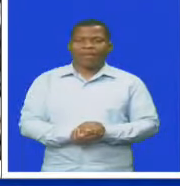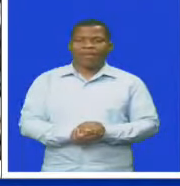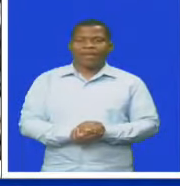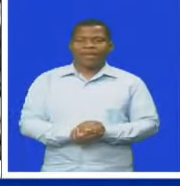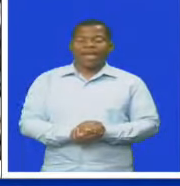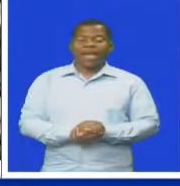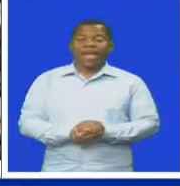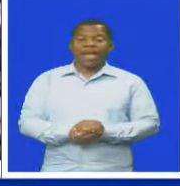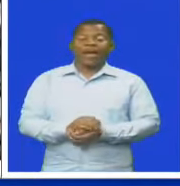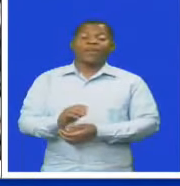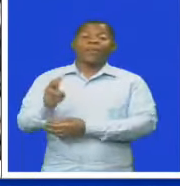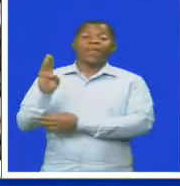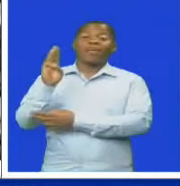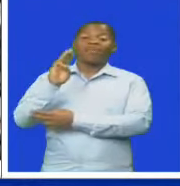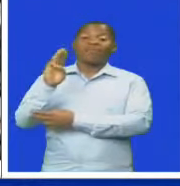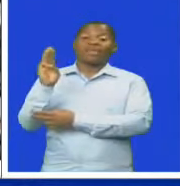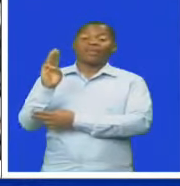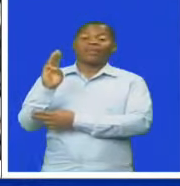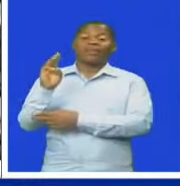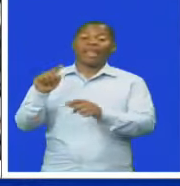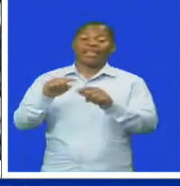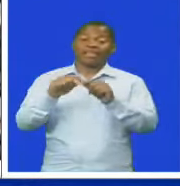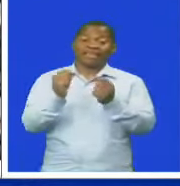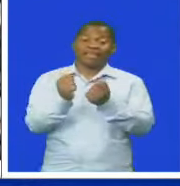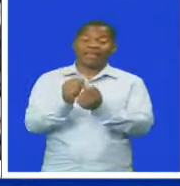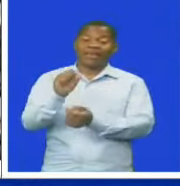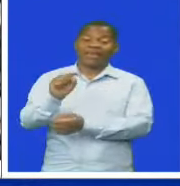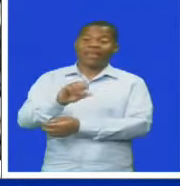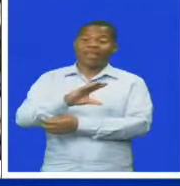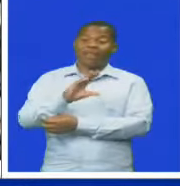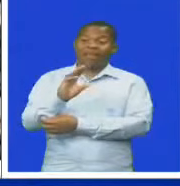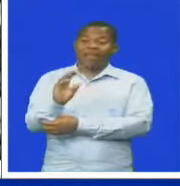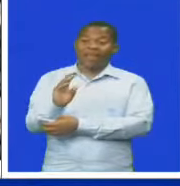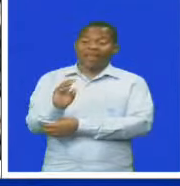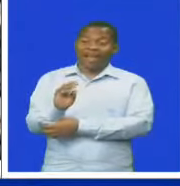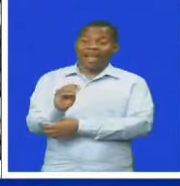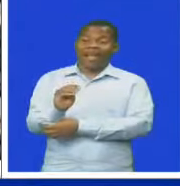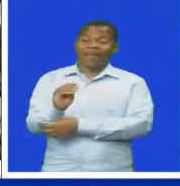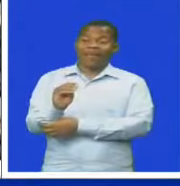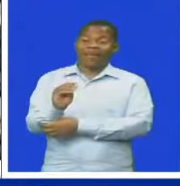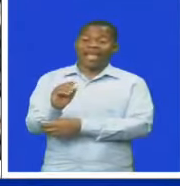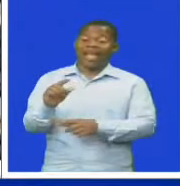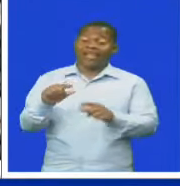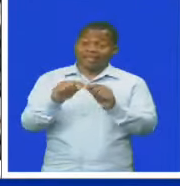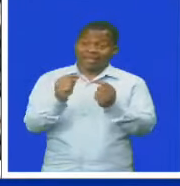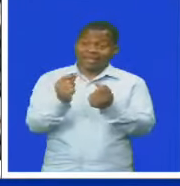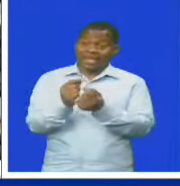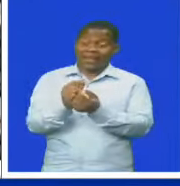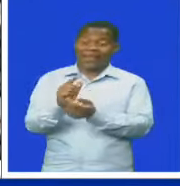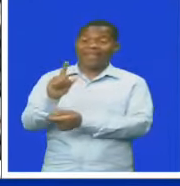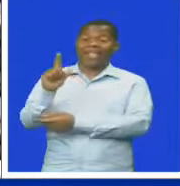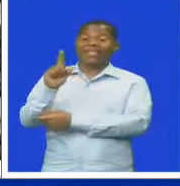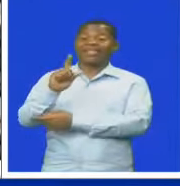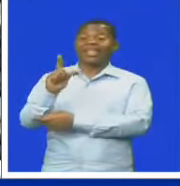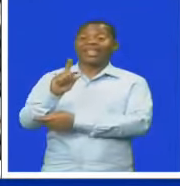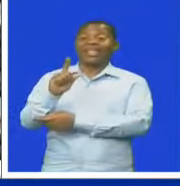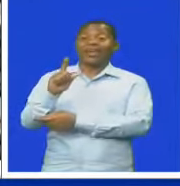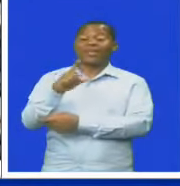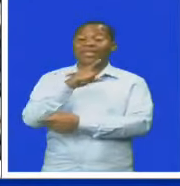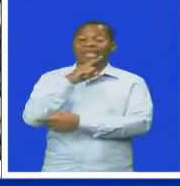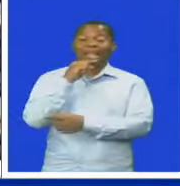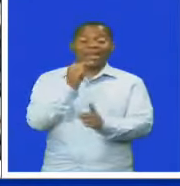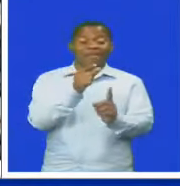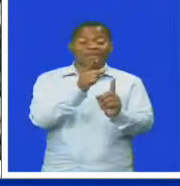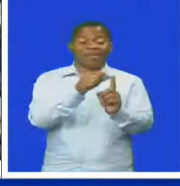Mengameli welicembu leMamelodi Sundowns eNingizimu Afrika Patrice Motsepe sewumemetele ukuthi utawungenela lukhetho